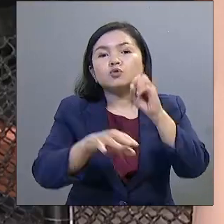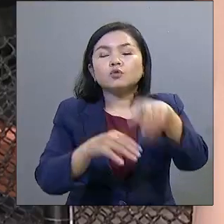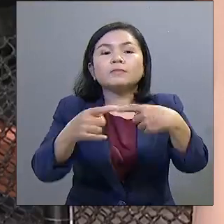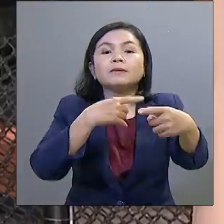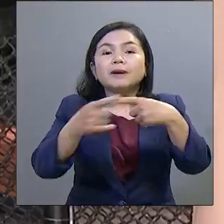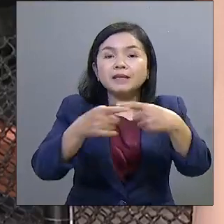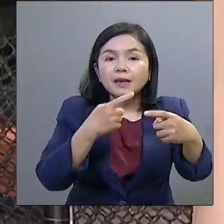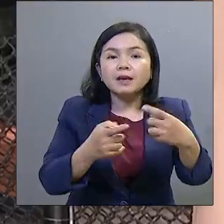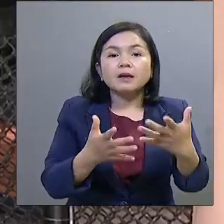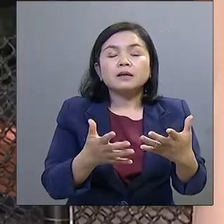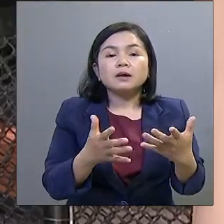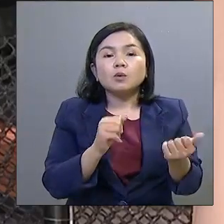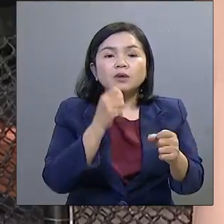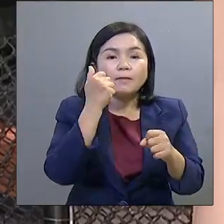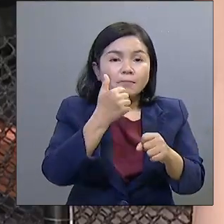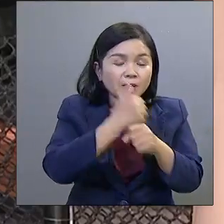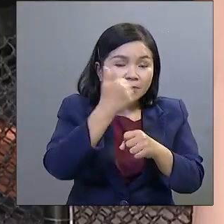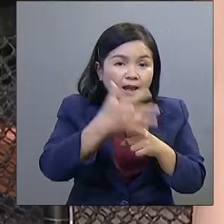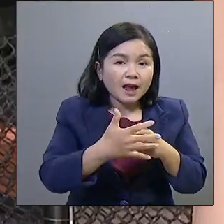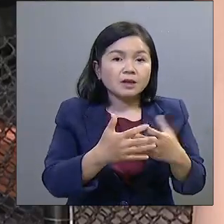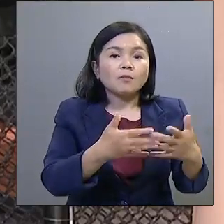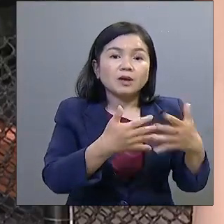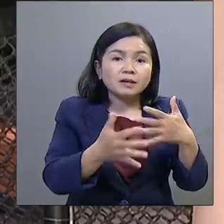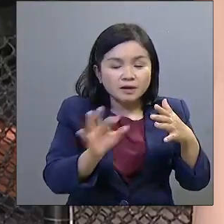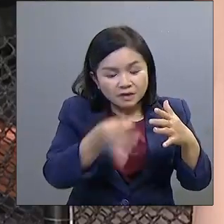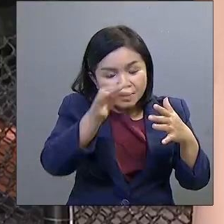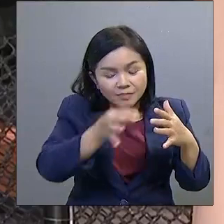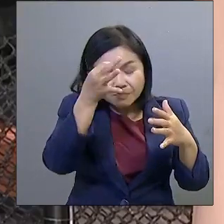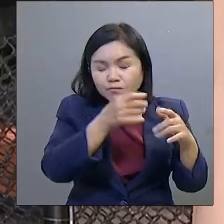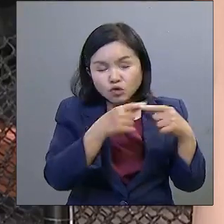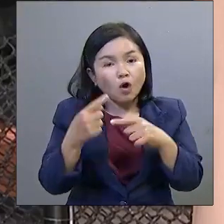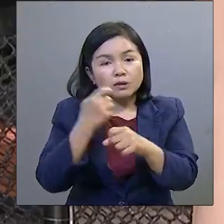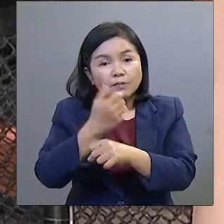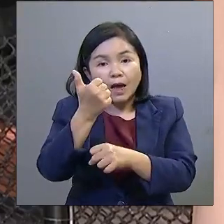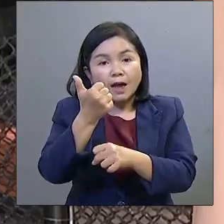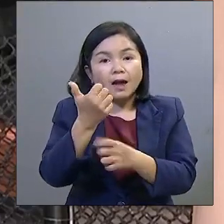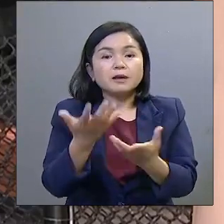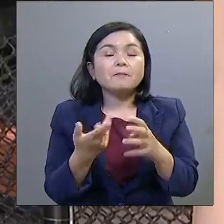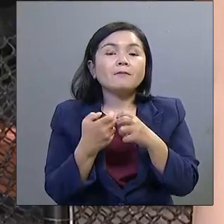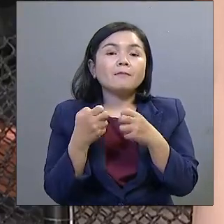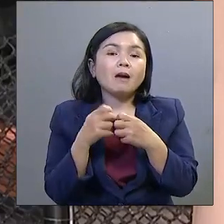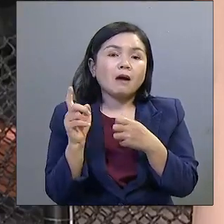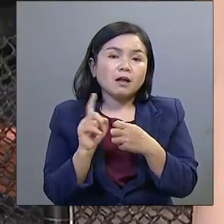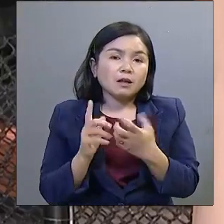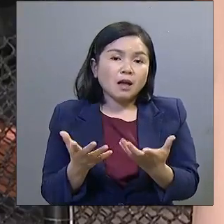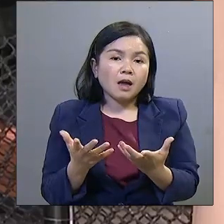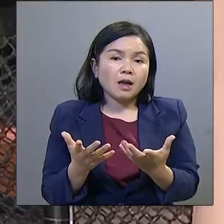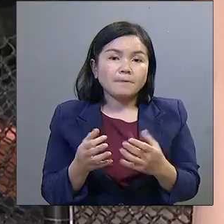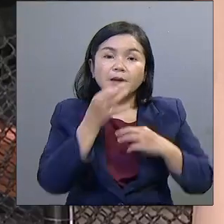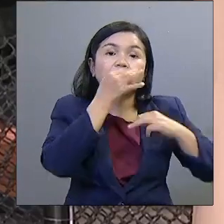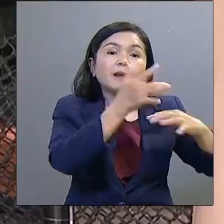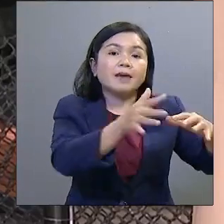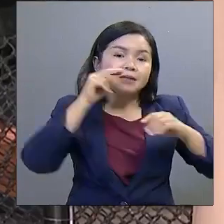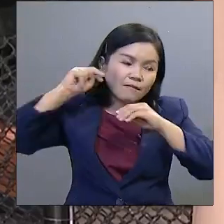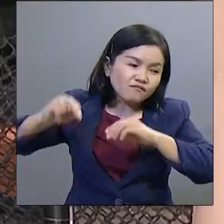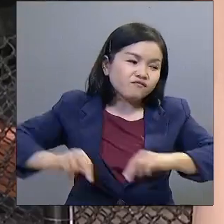ม่ได้ก็ต้องถูกหลอมแต่บางส่วนที่ใช้ได้เขาจะไปปะชุนเพื่อใช้งานต่อเงี้ยครับแล้วก็ปัญหาคือบางทีพอวางอยู่ริมหาดน้ำมันก็จะ